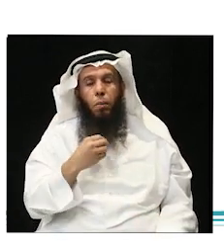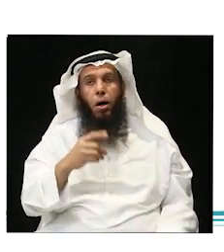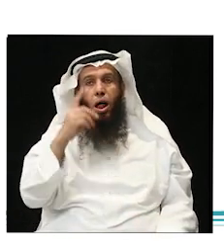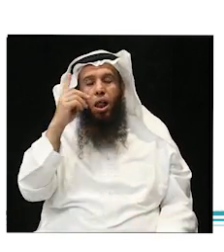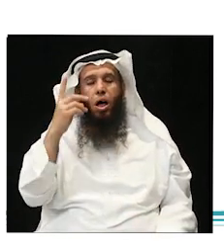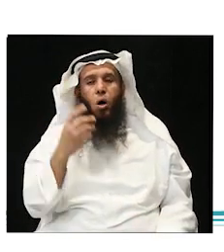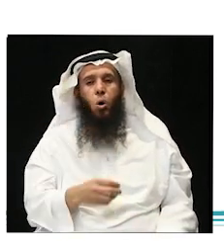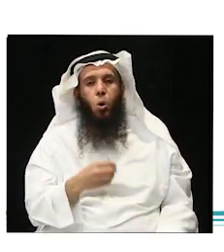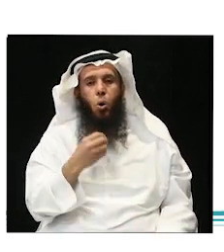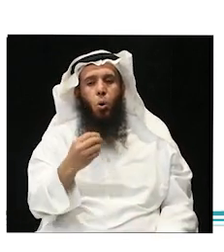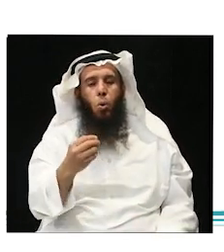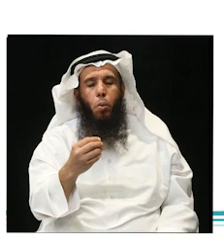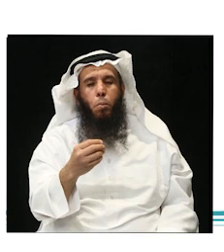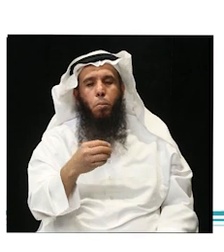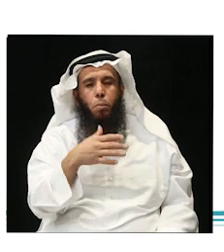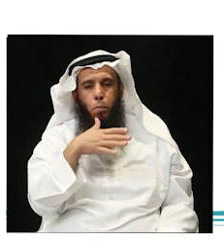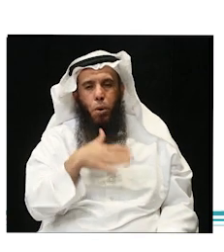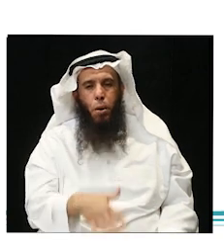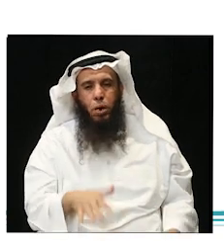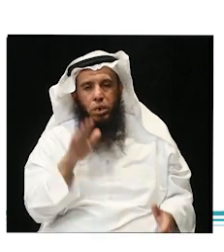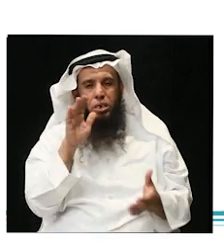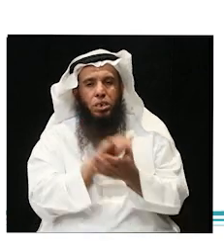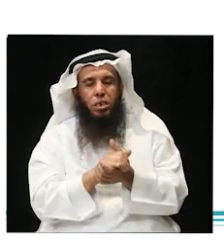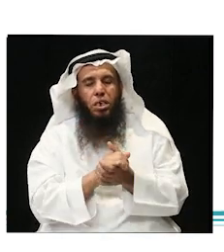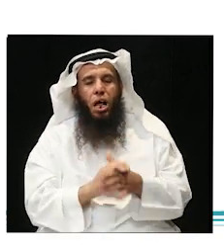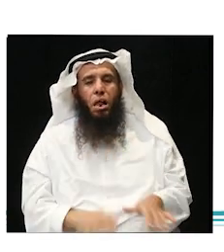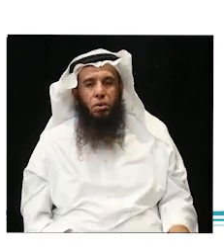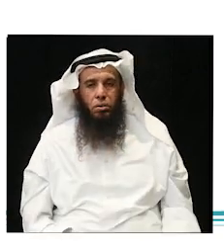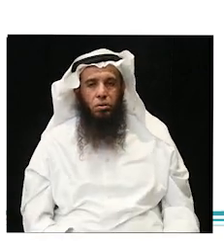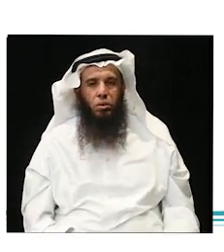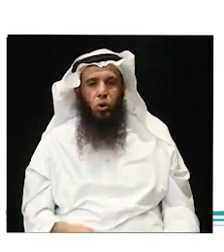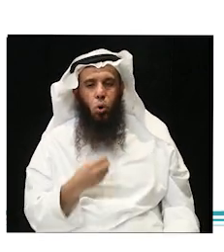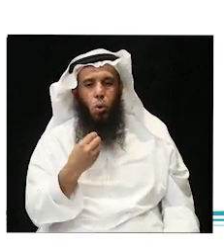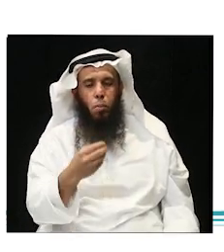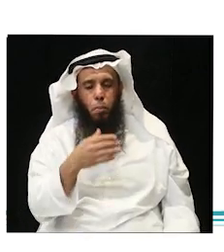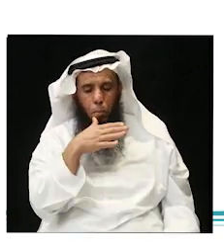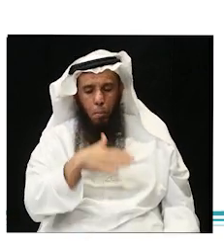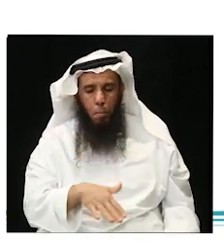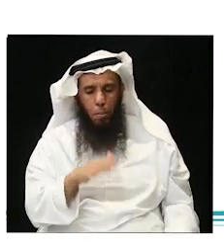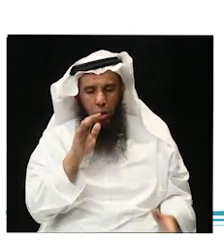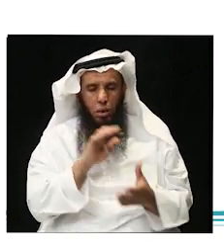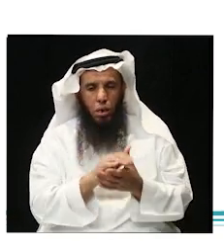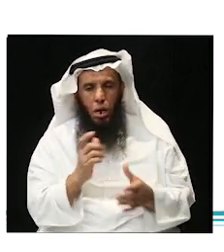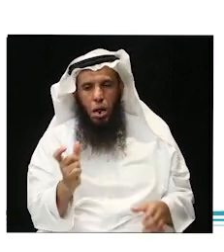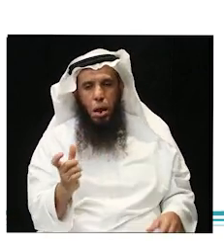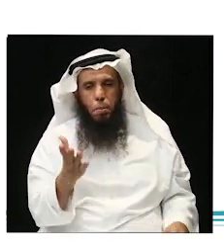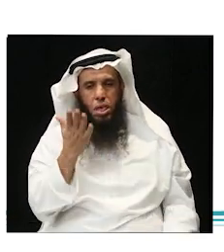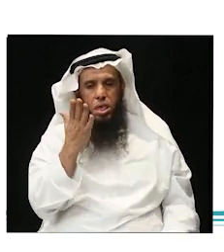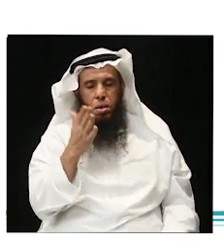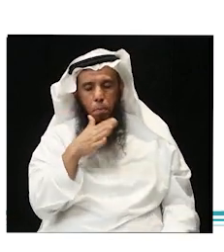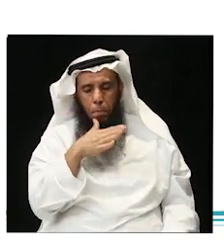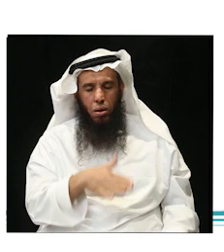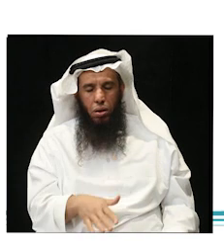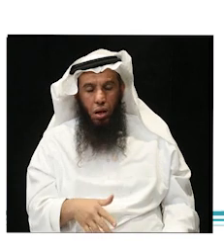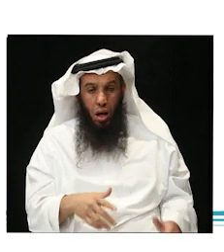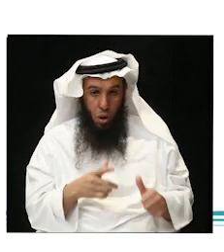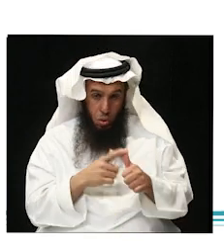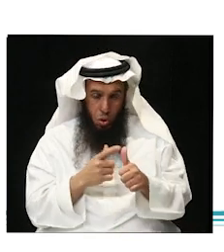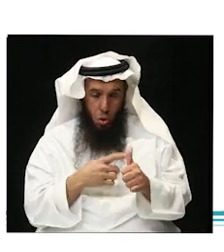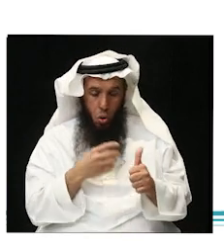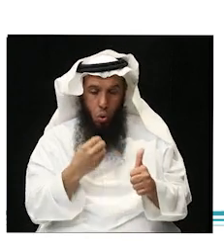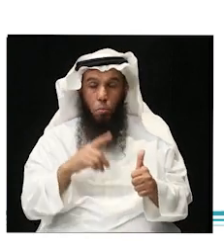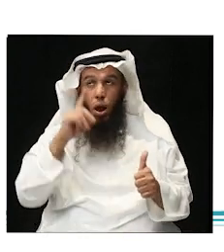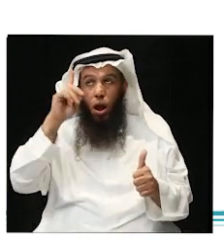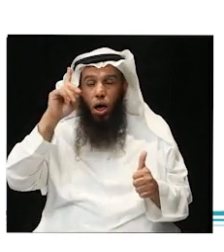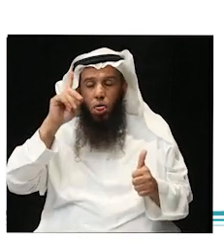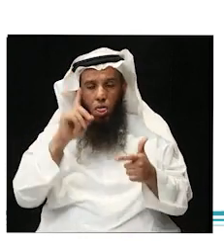وتعالى، وهي محبة فيها ذل وخضوع وتعظيم له إجلالا له سبحانه وتعالى، وهي شرط لصحة الإيمان.